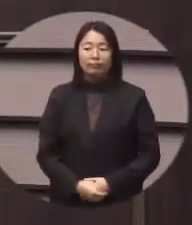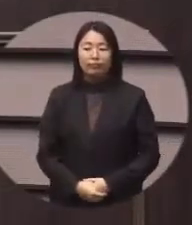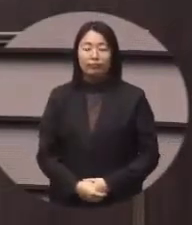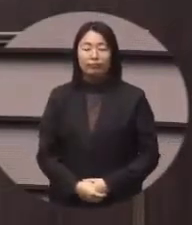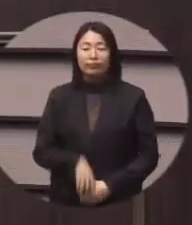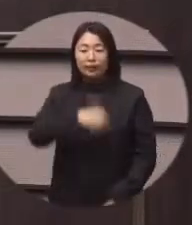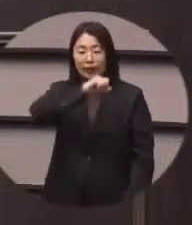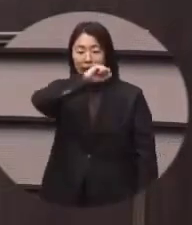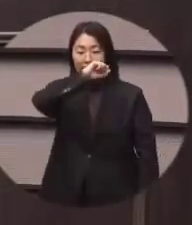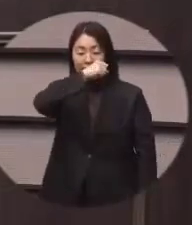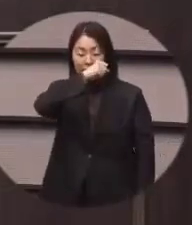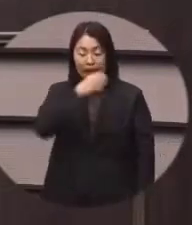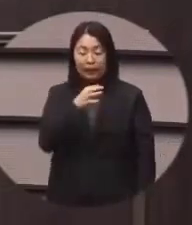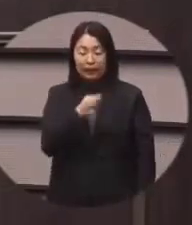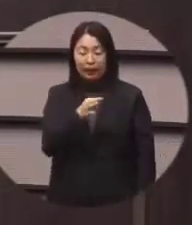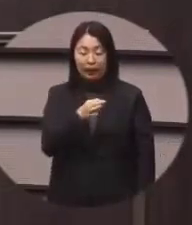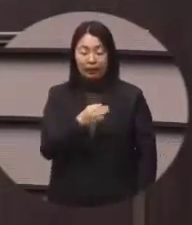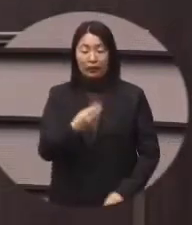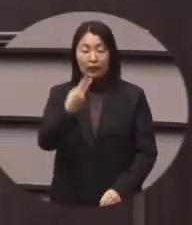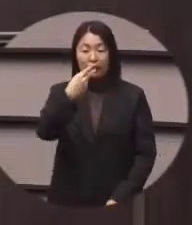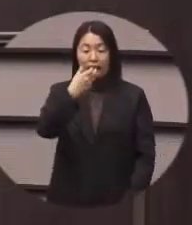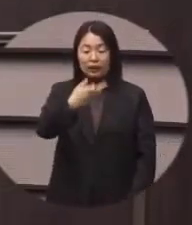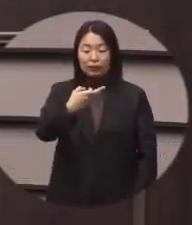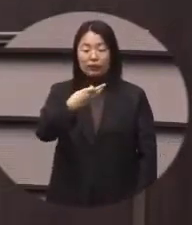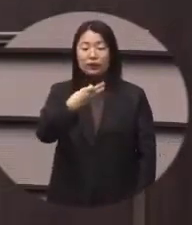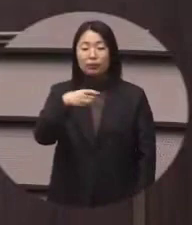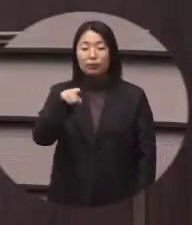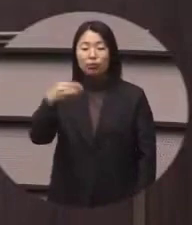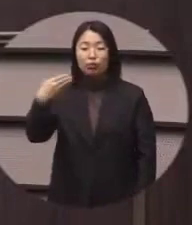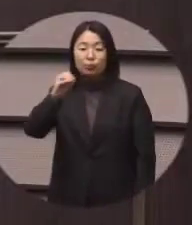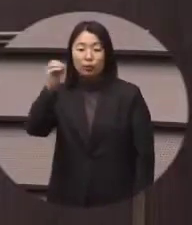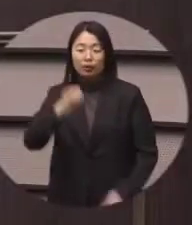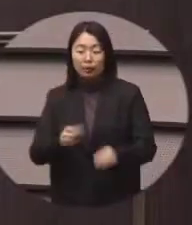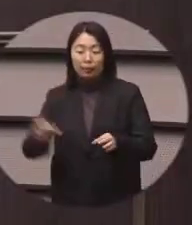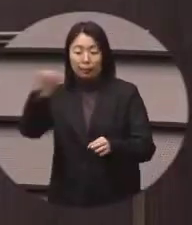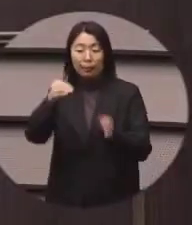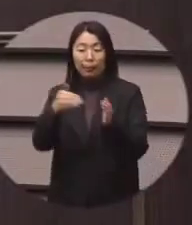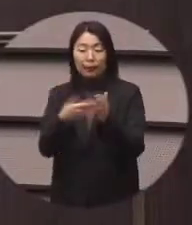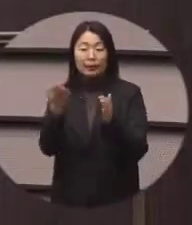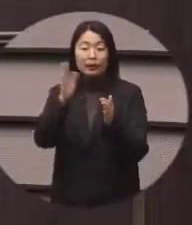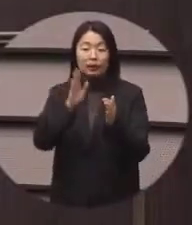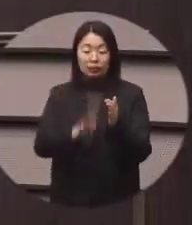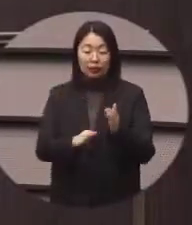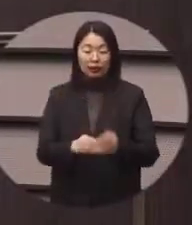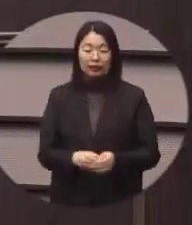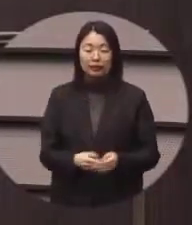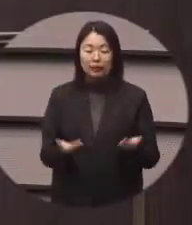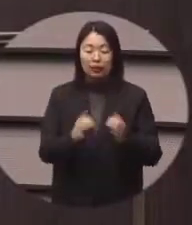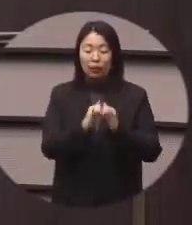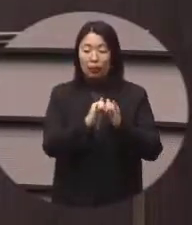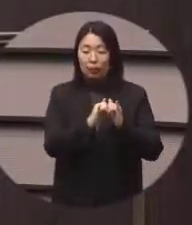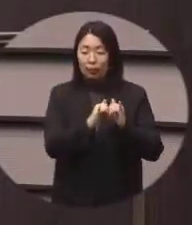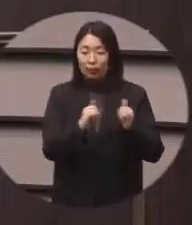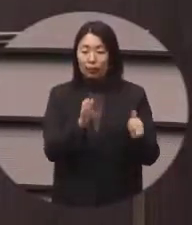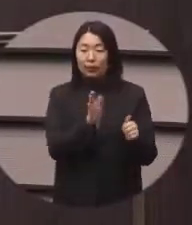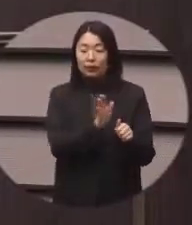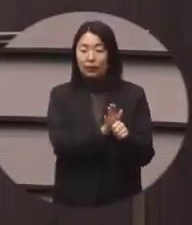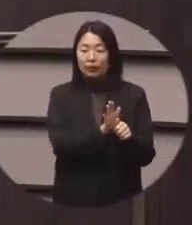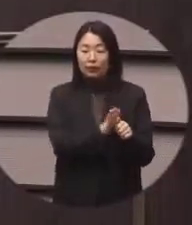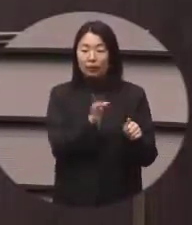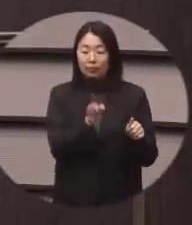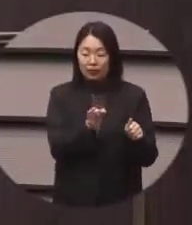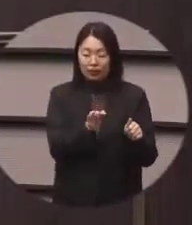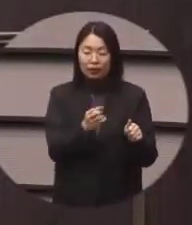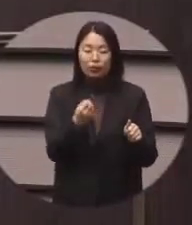예산액은 금년 대비 13.9%로 크게 증가했지만 인건비 상승, 복지 예산 증가 등 필수 경비와 용도